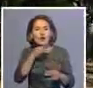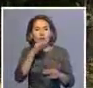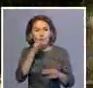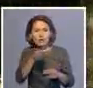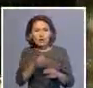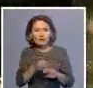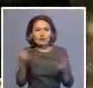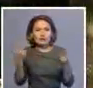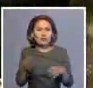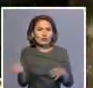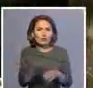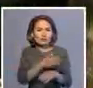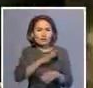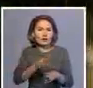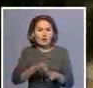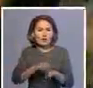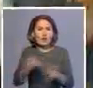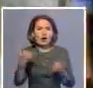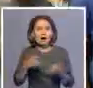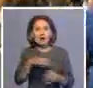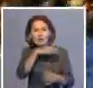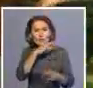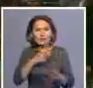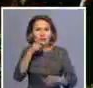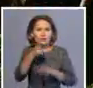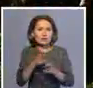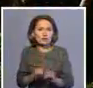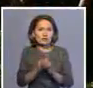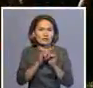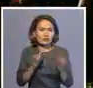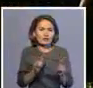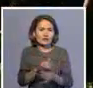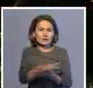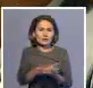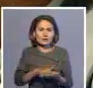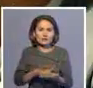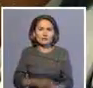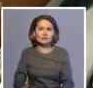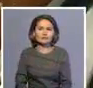соң оған ресми түрде консулдық атына жазылып көптің қолы қойылған үндеу тапсырылды.